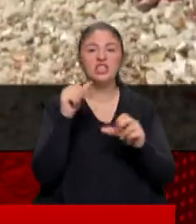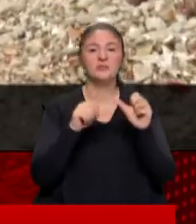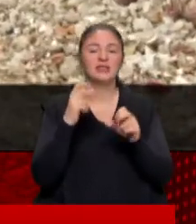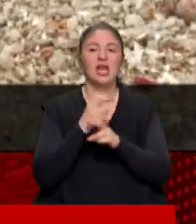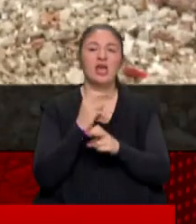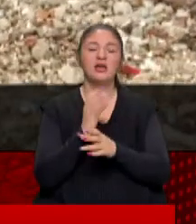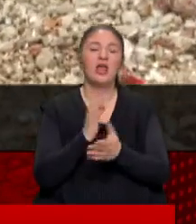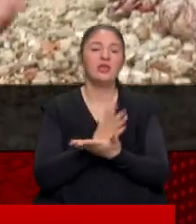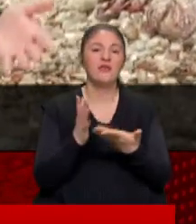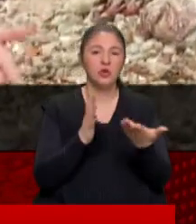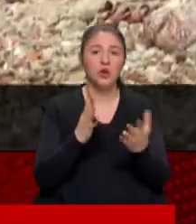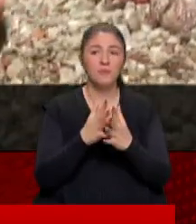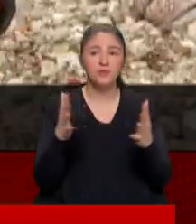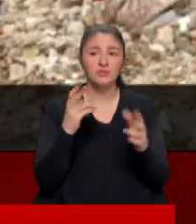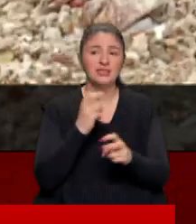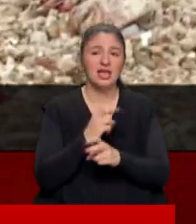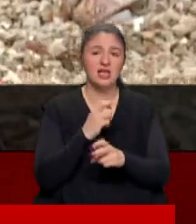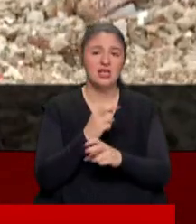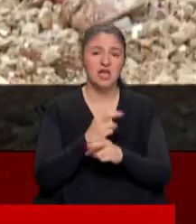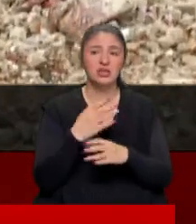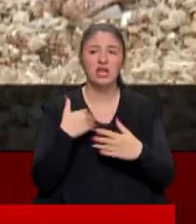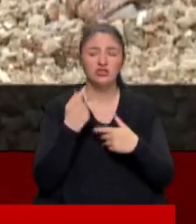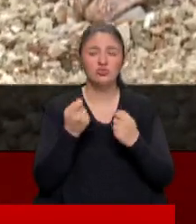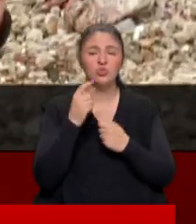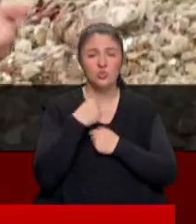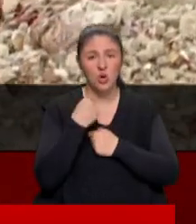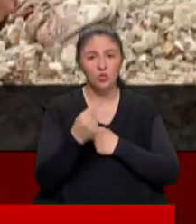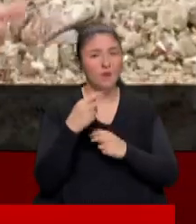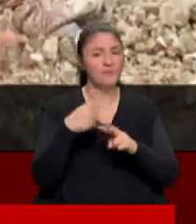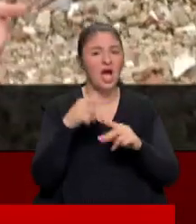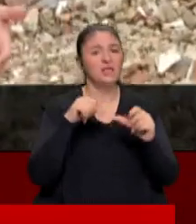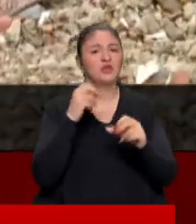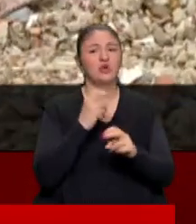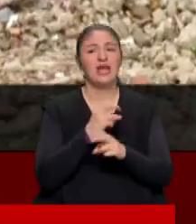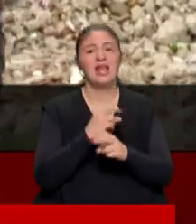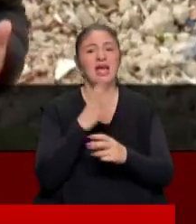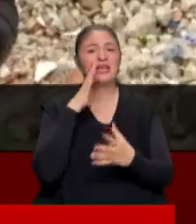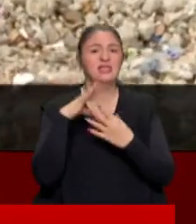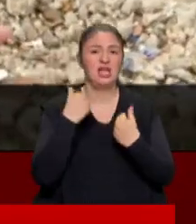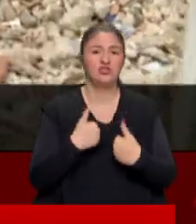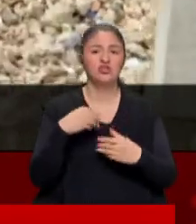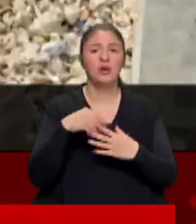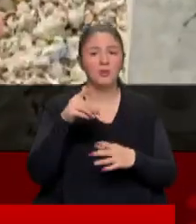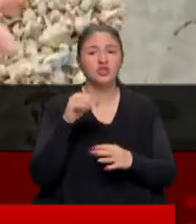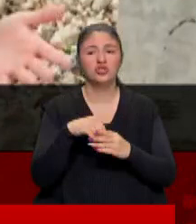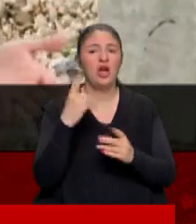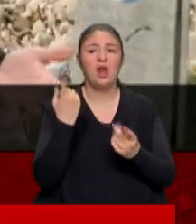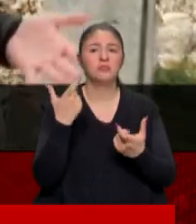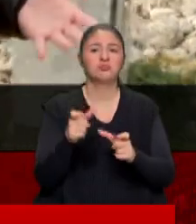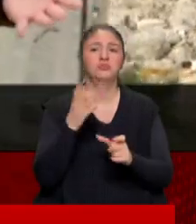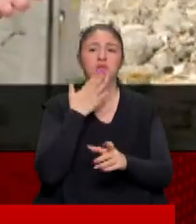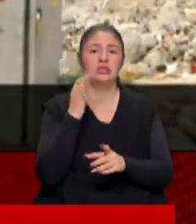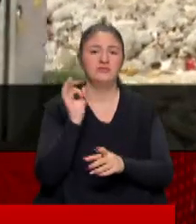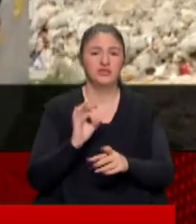tehlikesi devam ediyor. Büyük bir risk, sağlıkçılar uyarıyor. Asbest tehlikeli insan sağlığı için ama hala bunun için bir önlem alınabilmiş